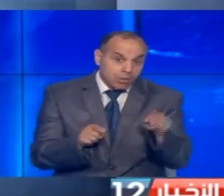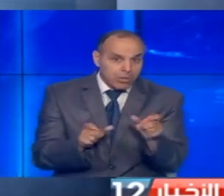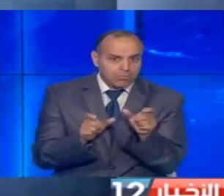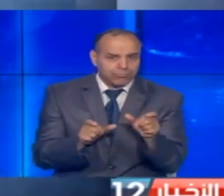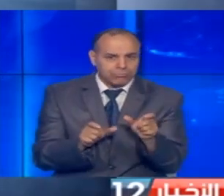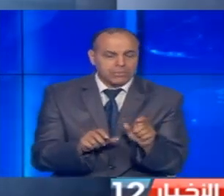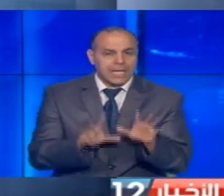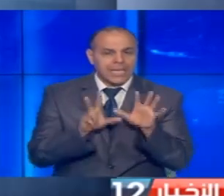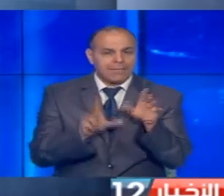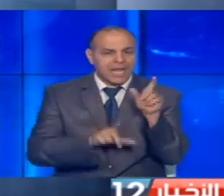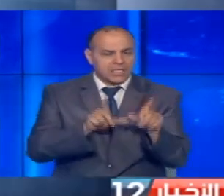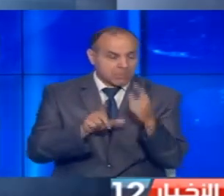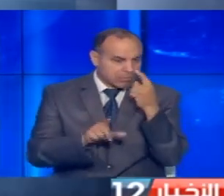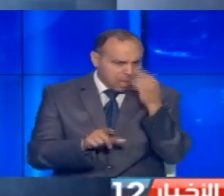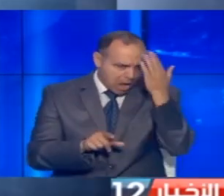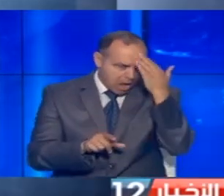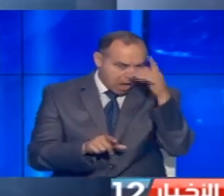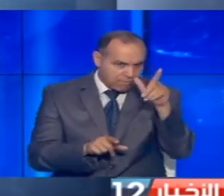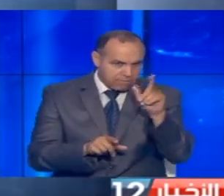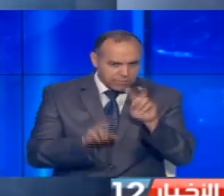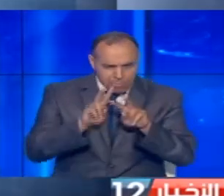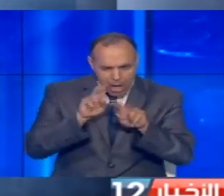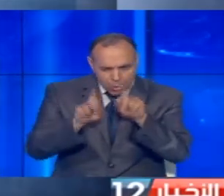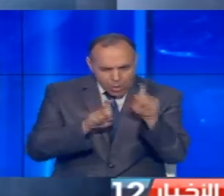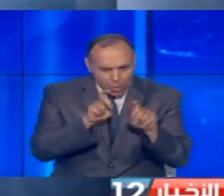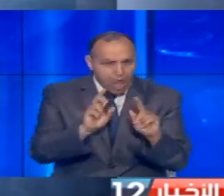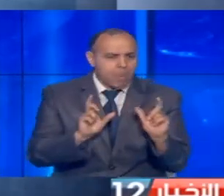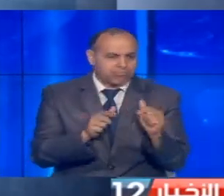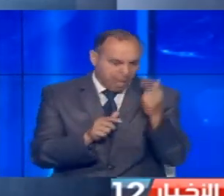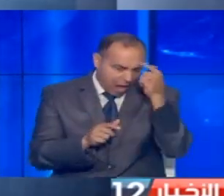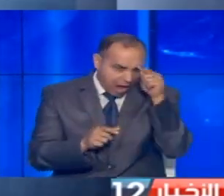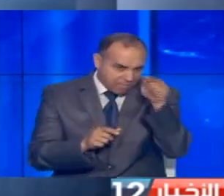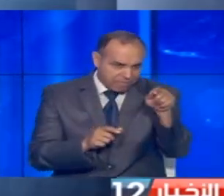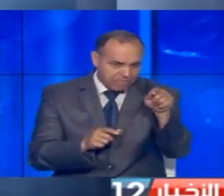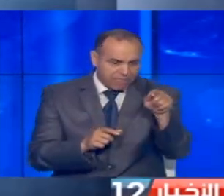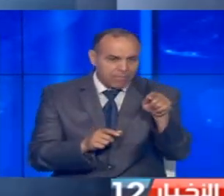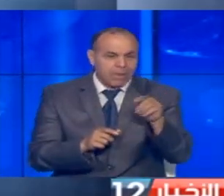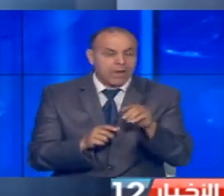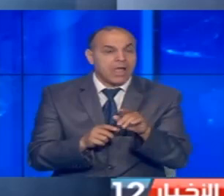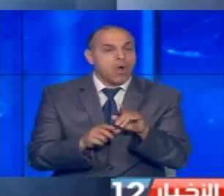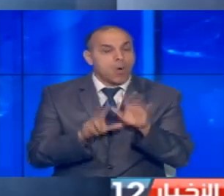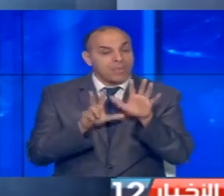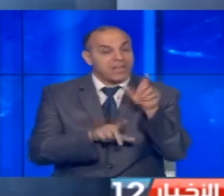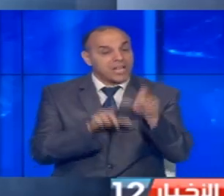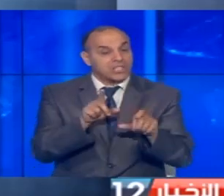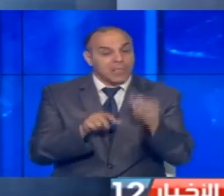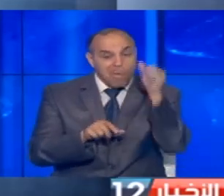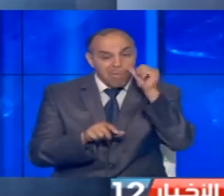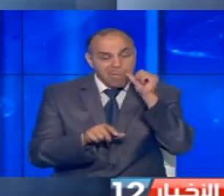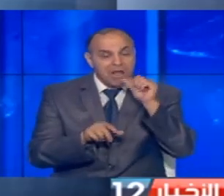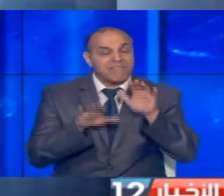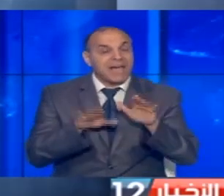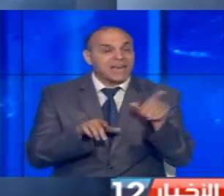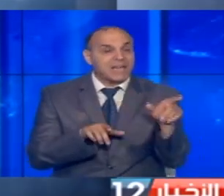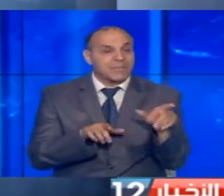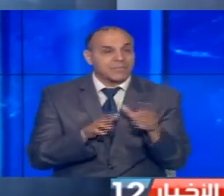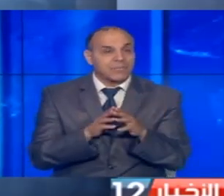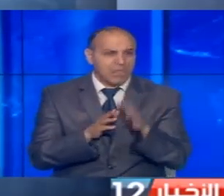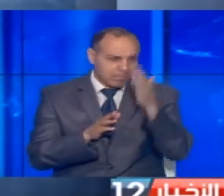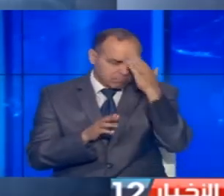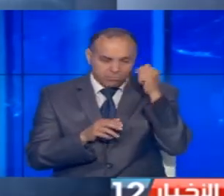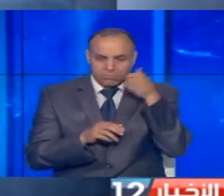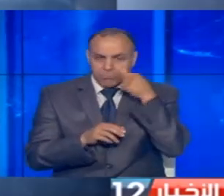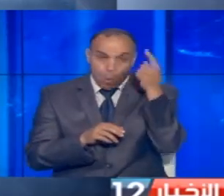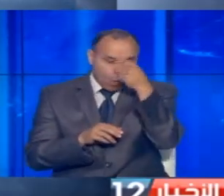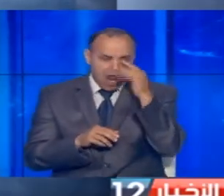8 أشخاص هذه انطلاقا من التحريات اللي صارت مع الأحياء اللي تم إنقاذهم. نعم. اللي هما 8 أشخاص أسيري جزيرة قرقنة تم التعرف على